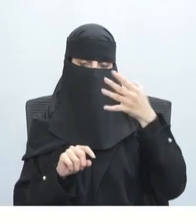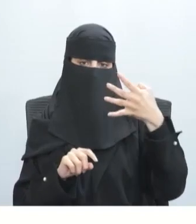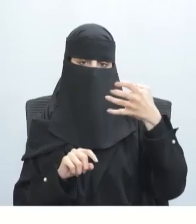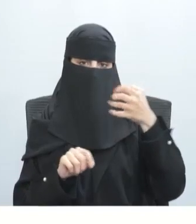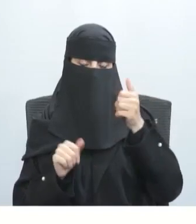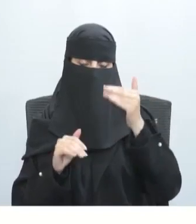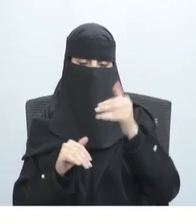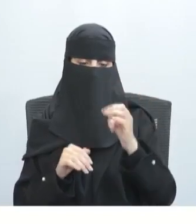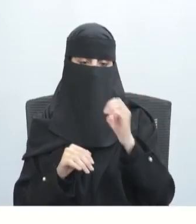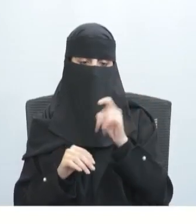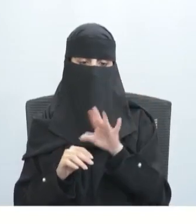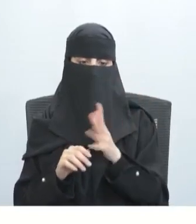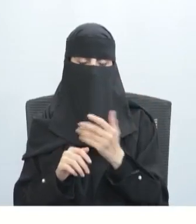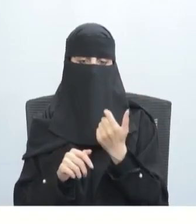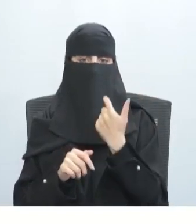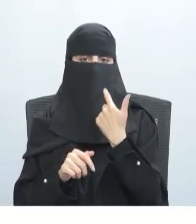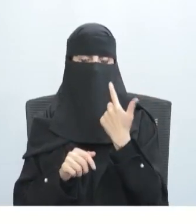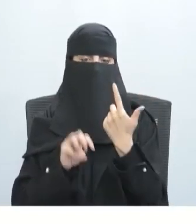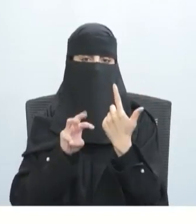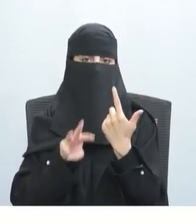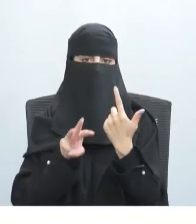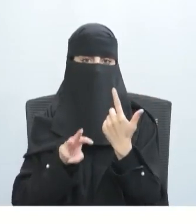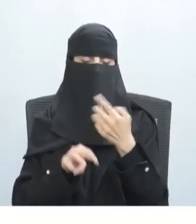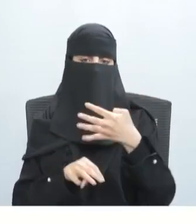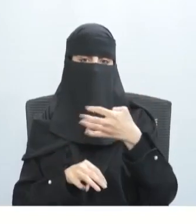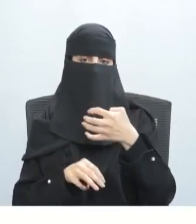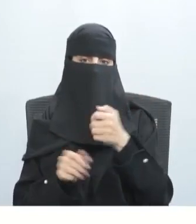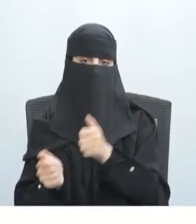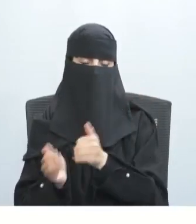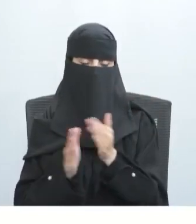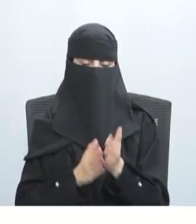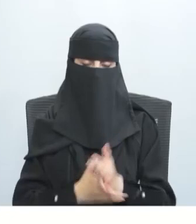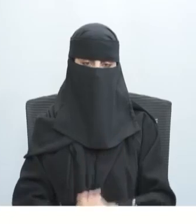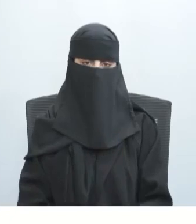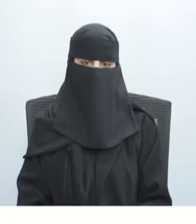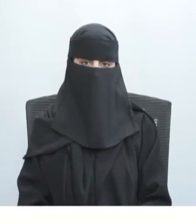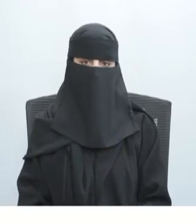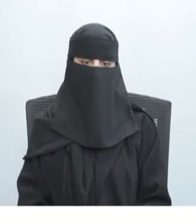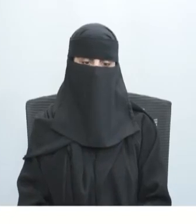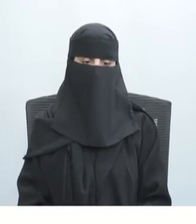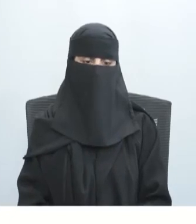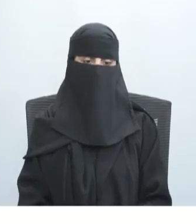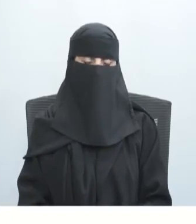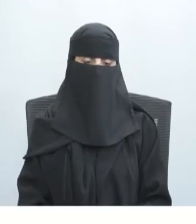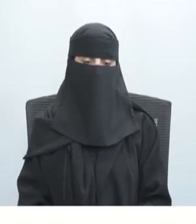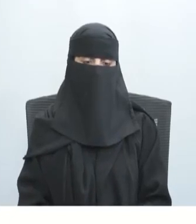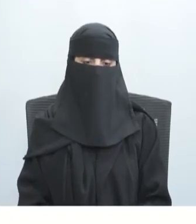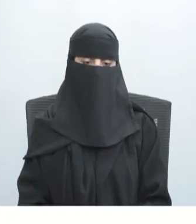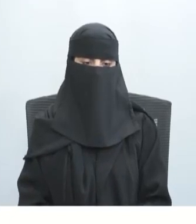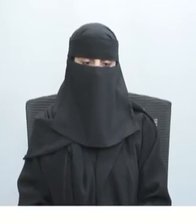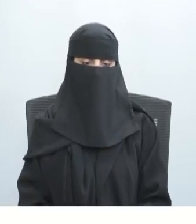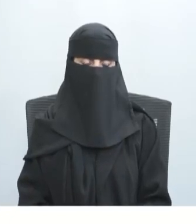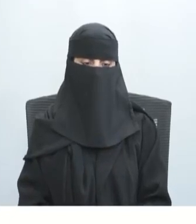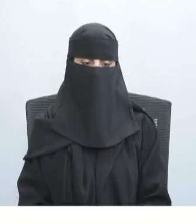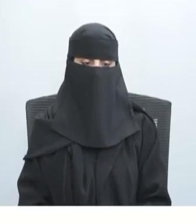سنه اذا سيصبح القيمه المستقبليه لهذا المبلغ 740 ريال سعودي بحكم ان